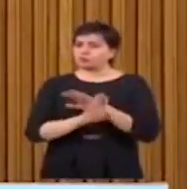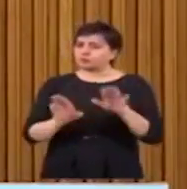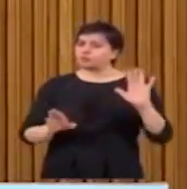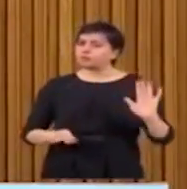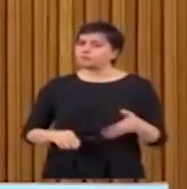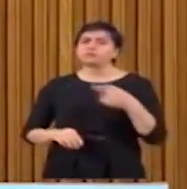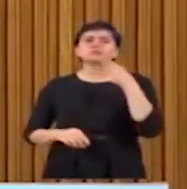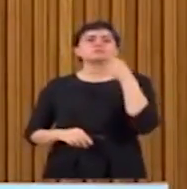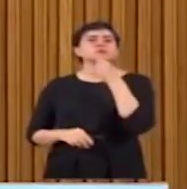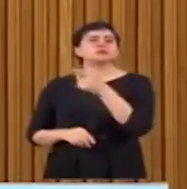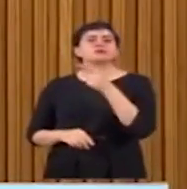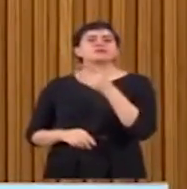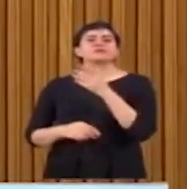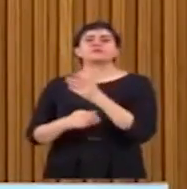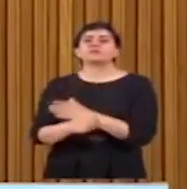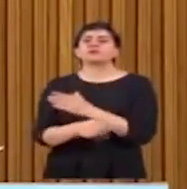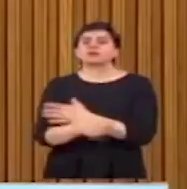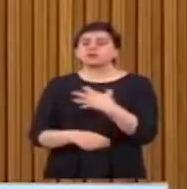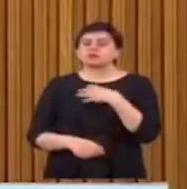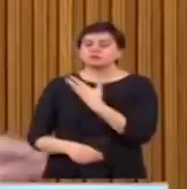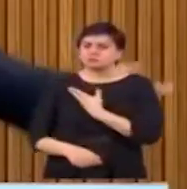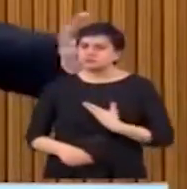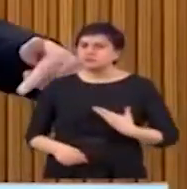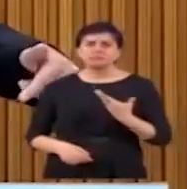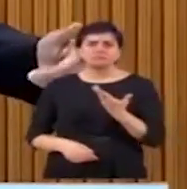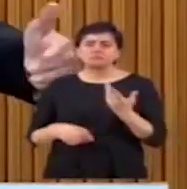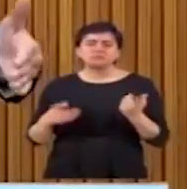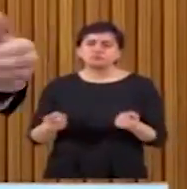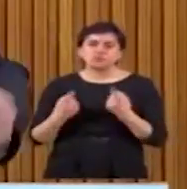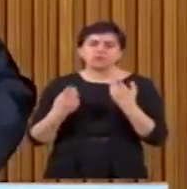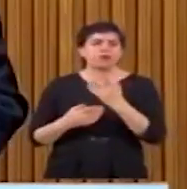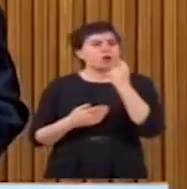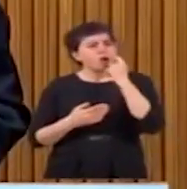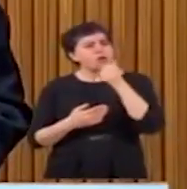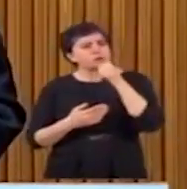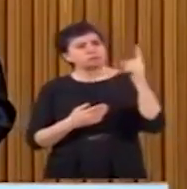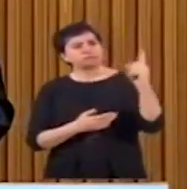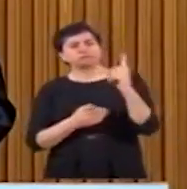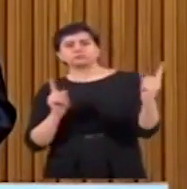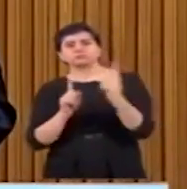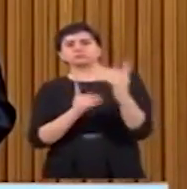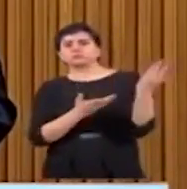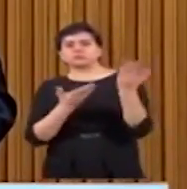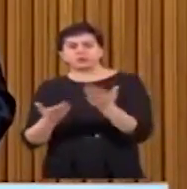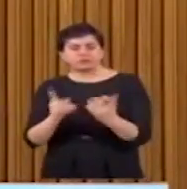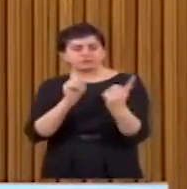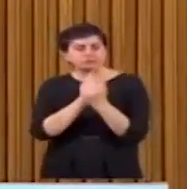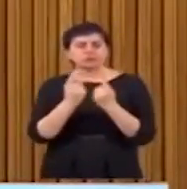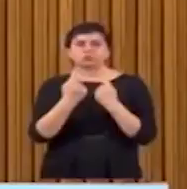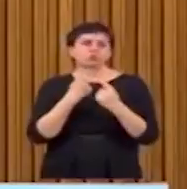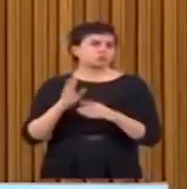sen hangi vatansever duygularla Salih Müslim'i Ankara'ya davet ettin, ayağına halılar